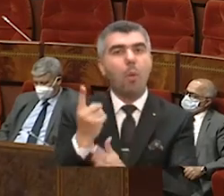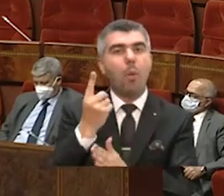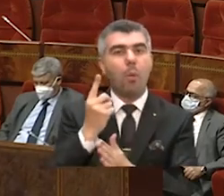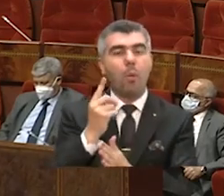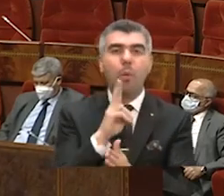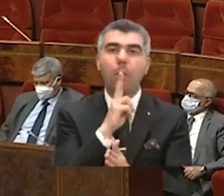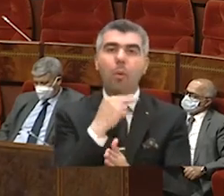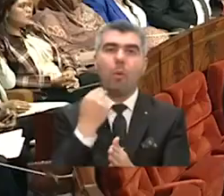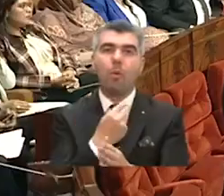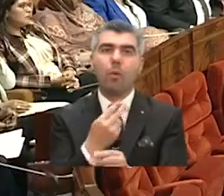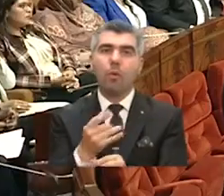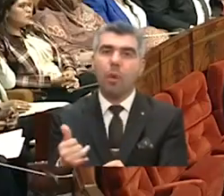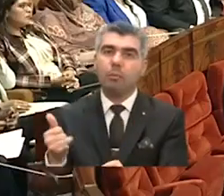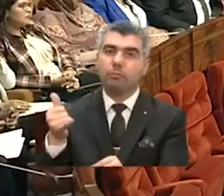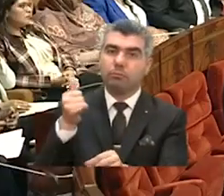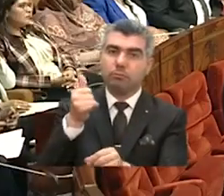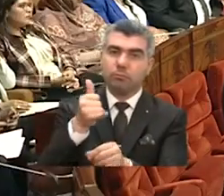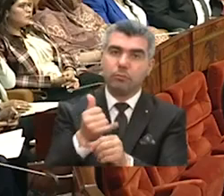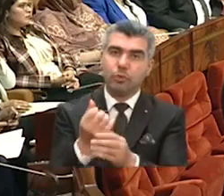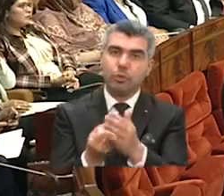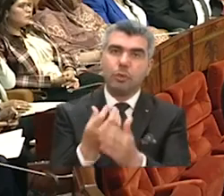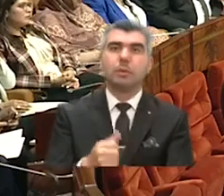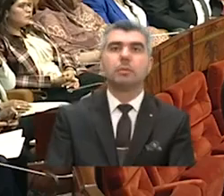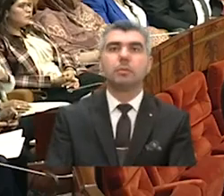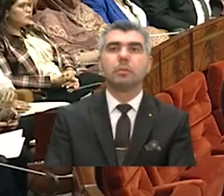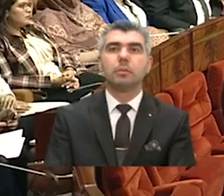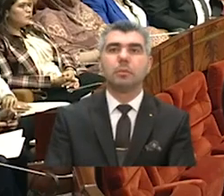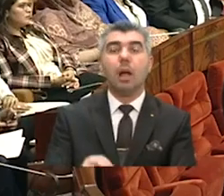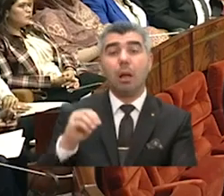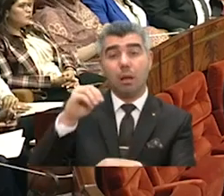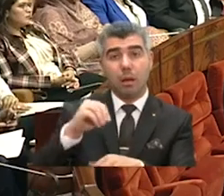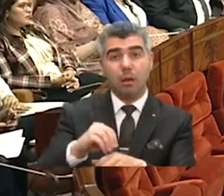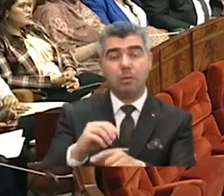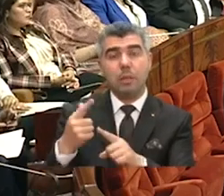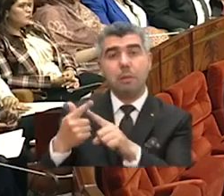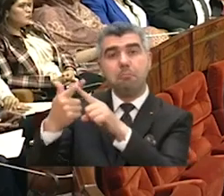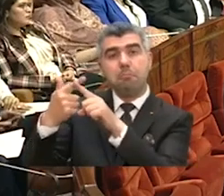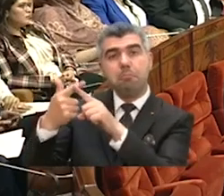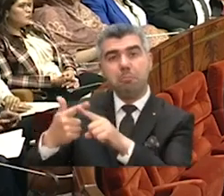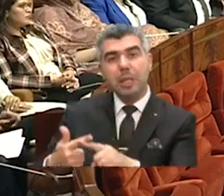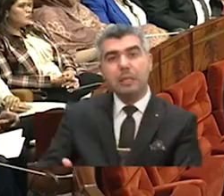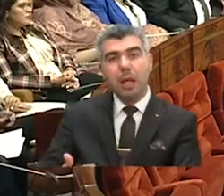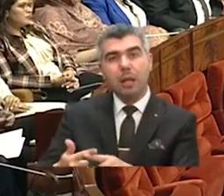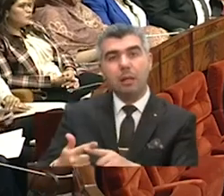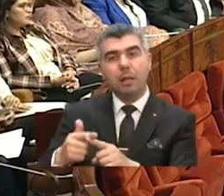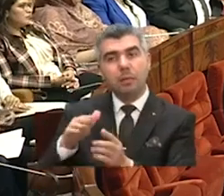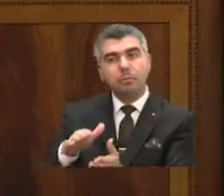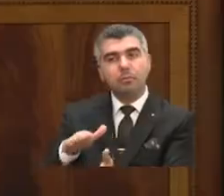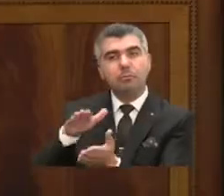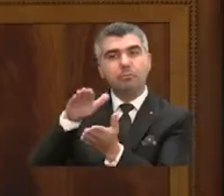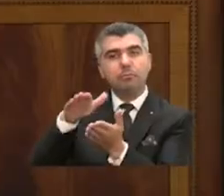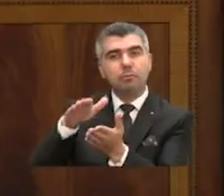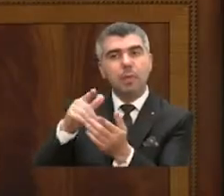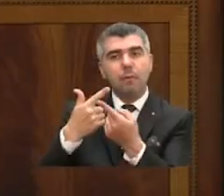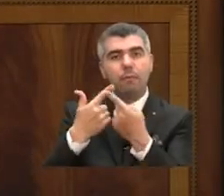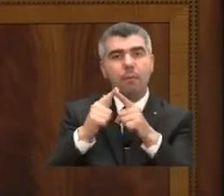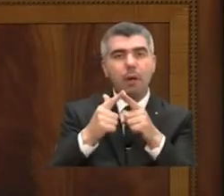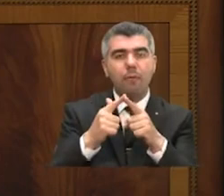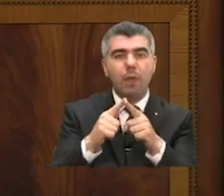هذه الحكومة، وكذلك عبر الرفع من الميزانيات الموجهة لمختلف القطاعات